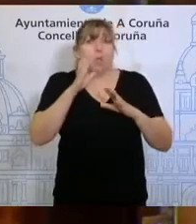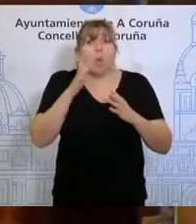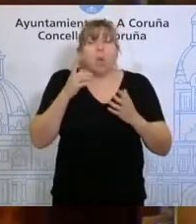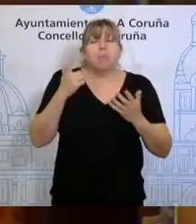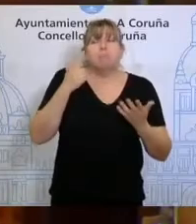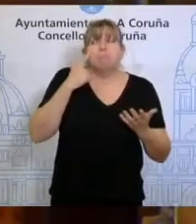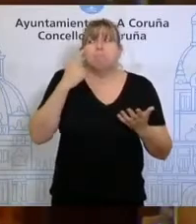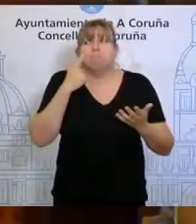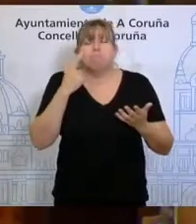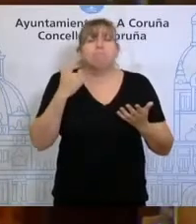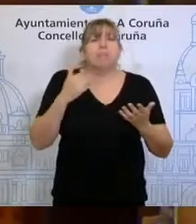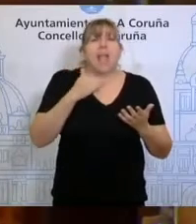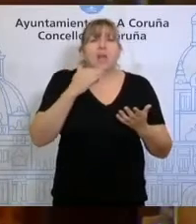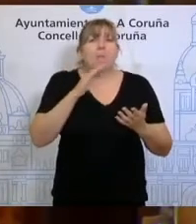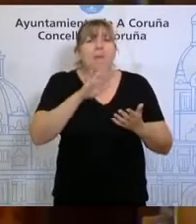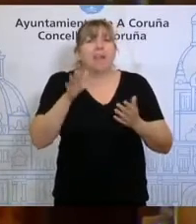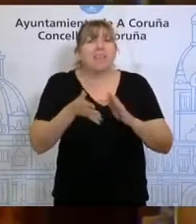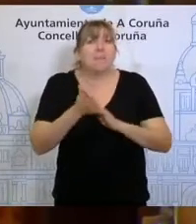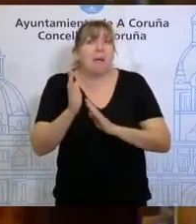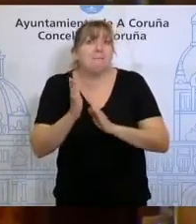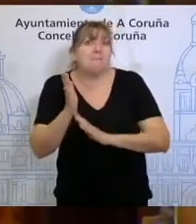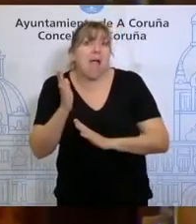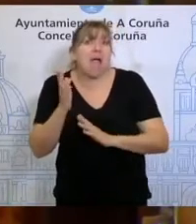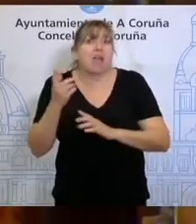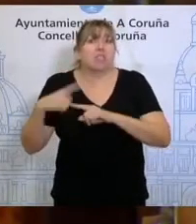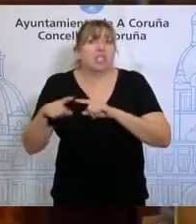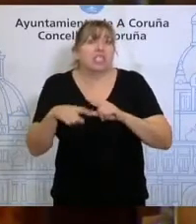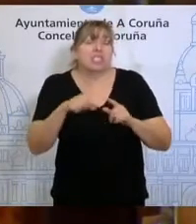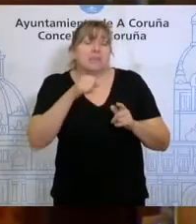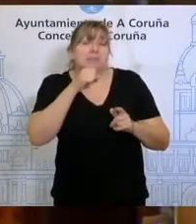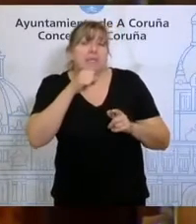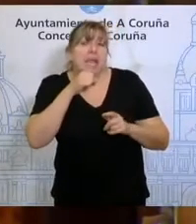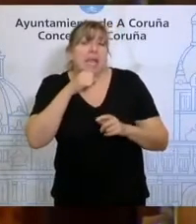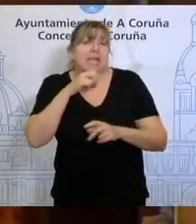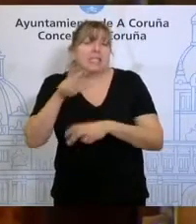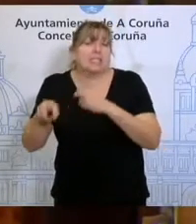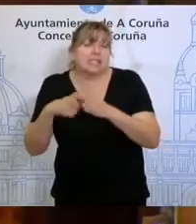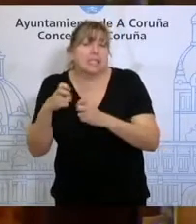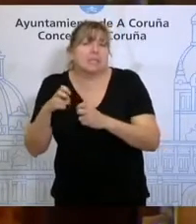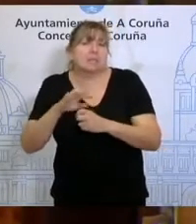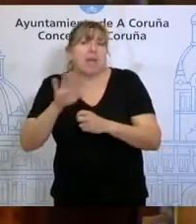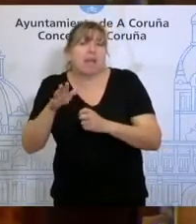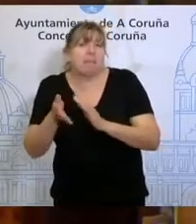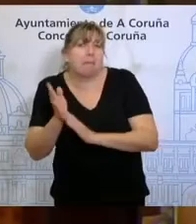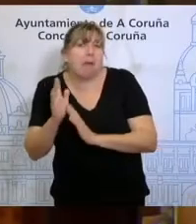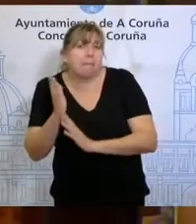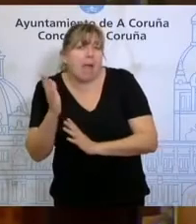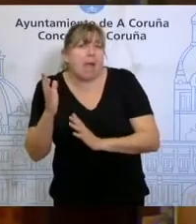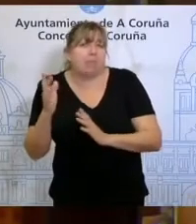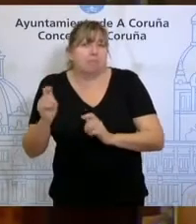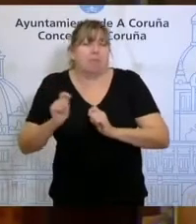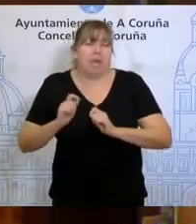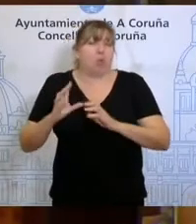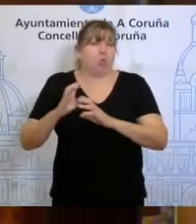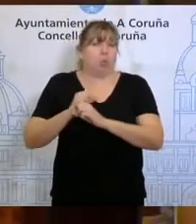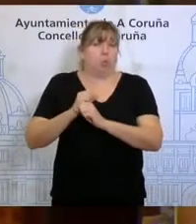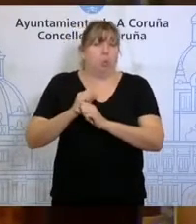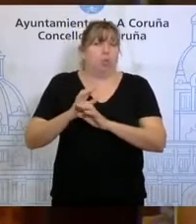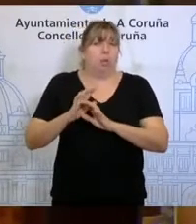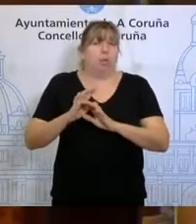inercia ou de restauración do vello, esas son as sombras, pero tamén